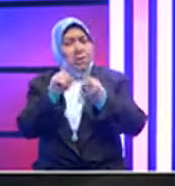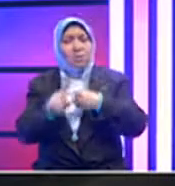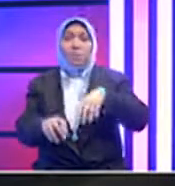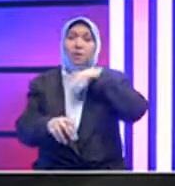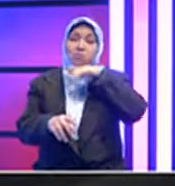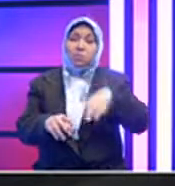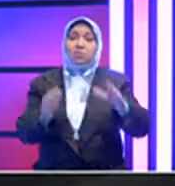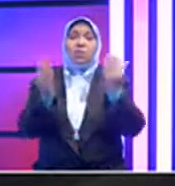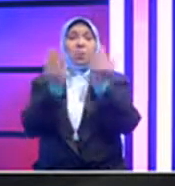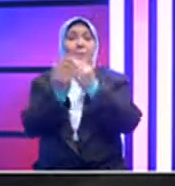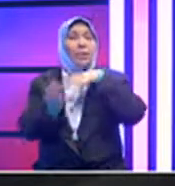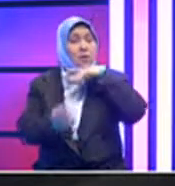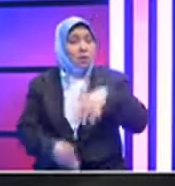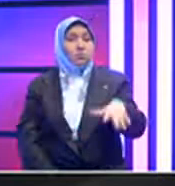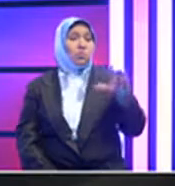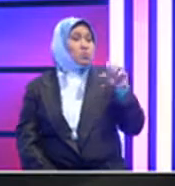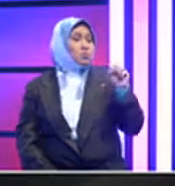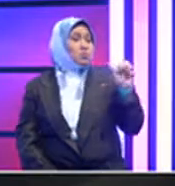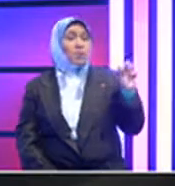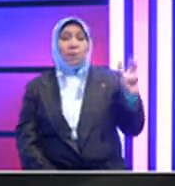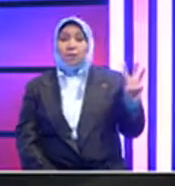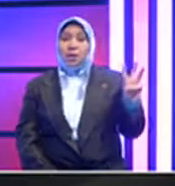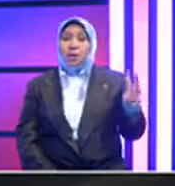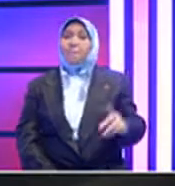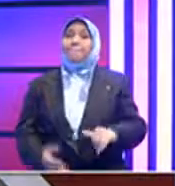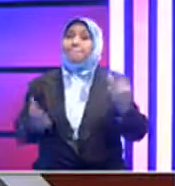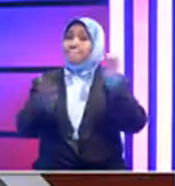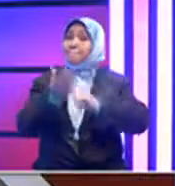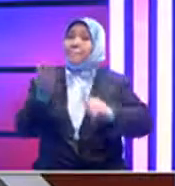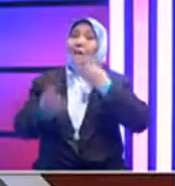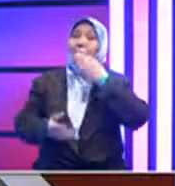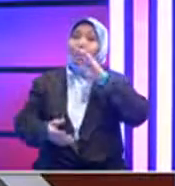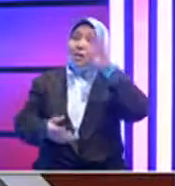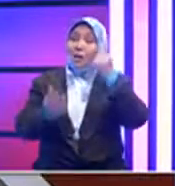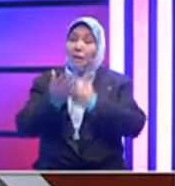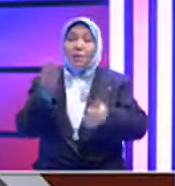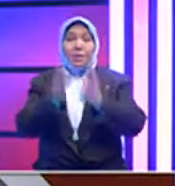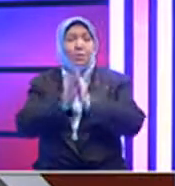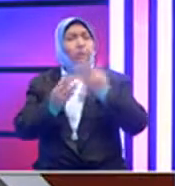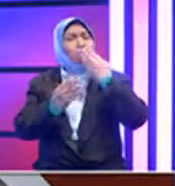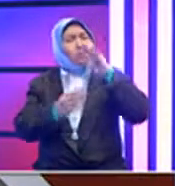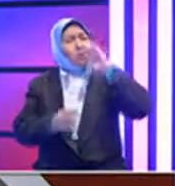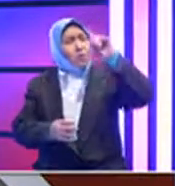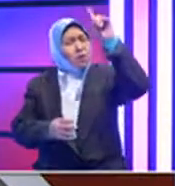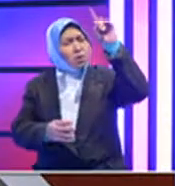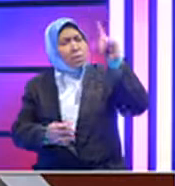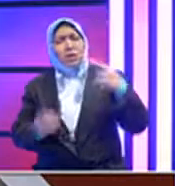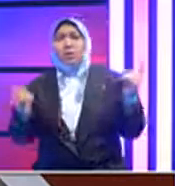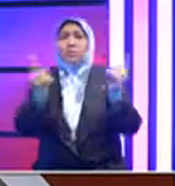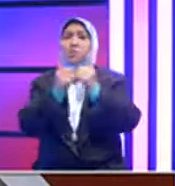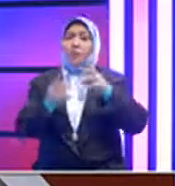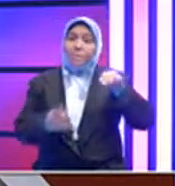sayyidina muhammad wa'ala alihi washohbihi ajma'in Amma ba alhamdulillah hitam kepada Allah Subhana